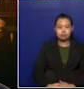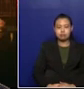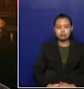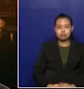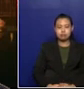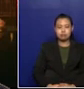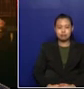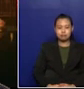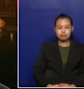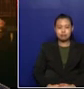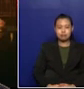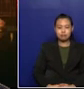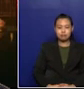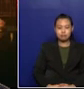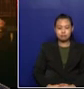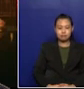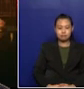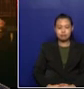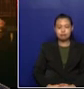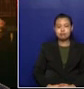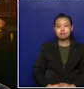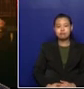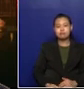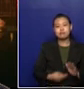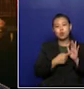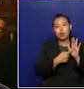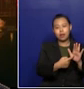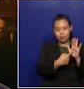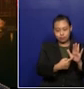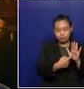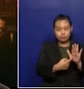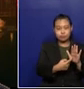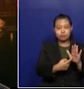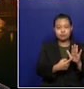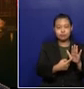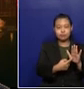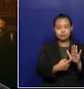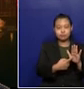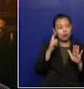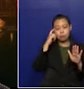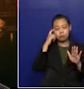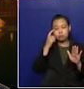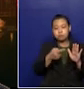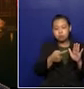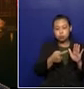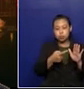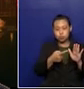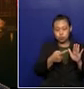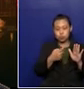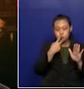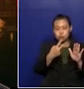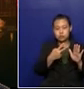ไปนี่ฮะนี่คือตัวอย่างหลายคนดูไม่ออกหรอกฮะผมเขียนลูกศรให้ท่านดูนะ